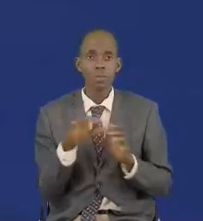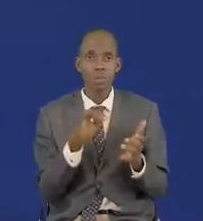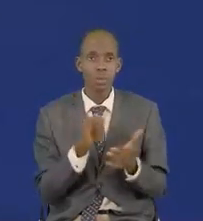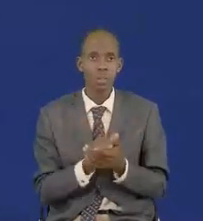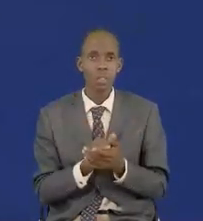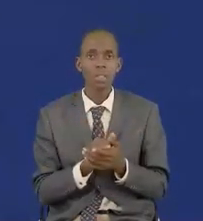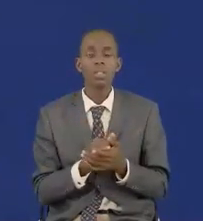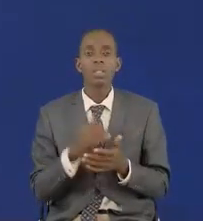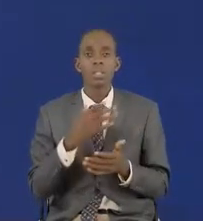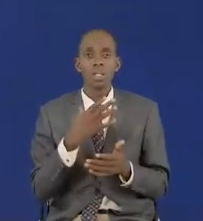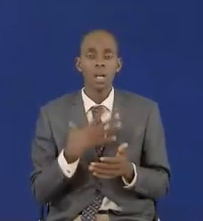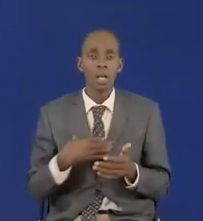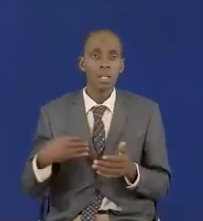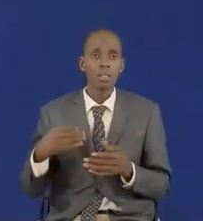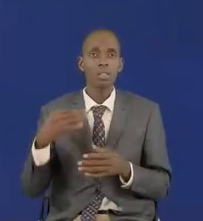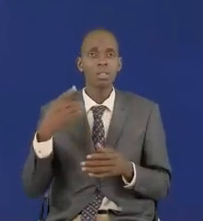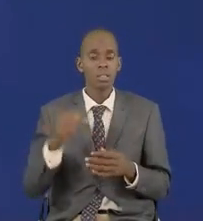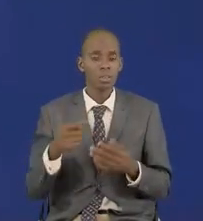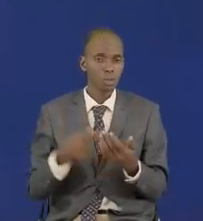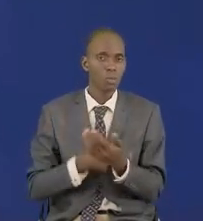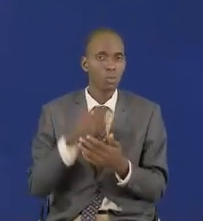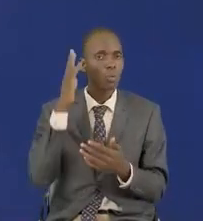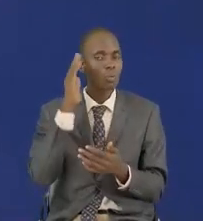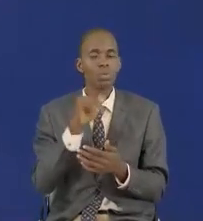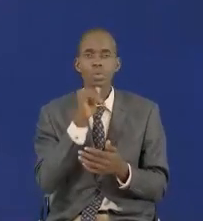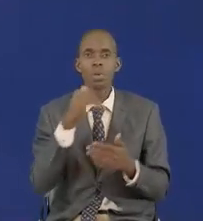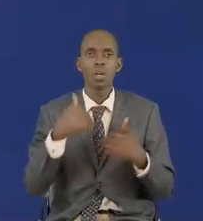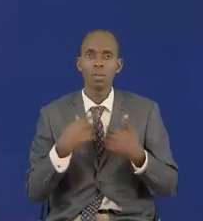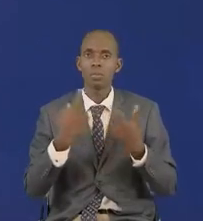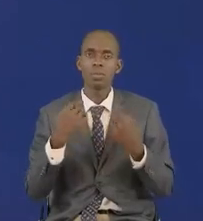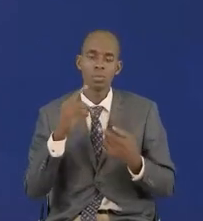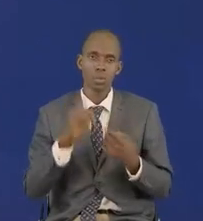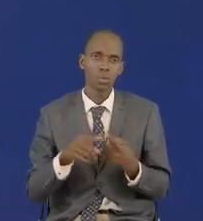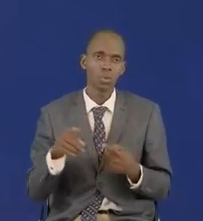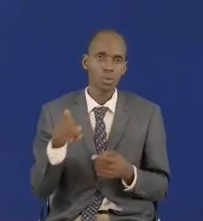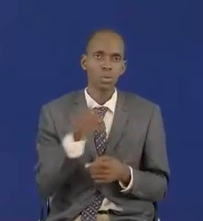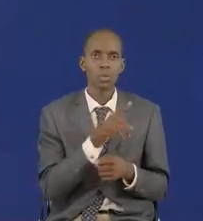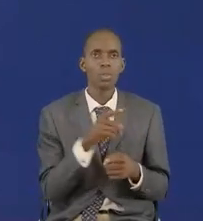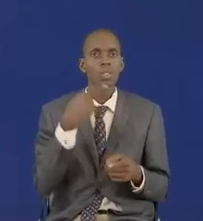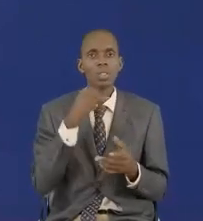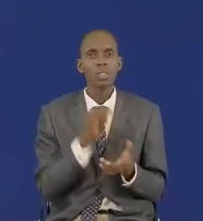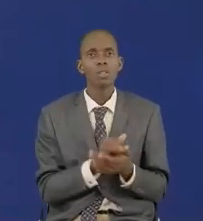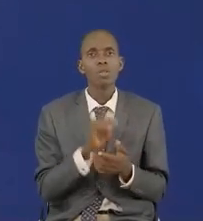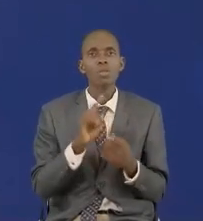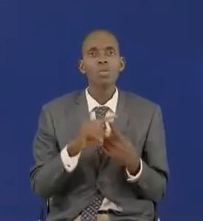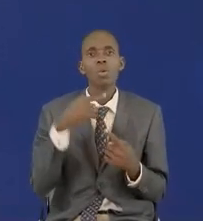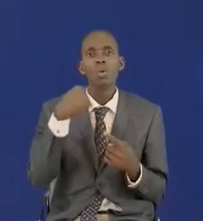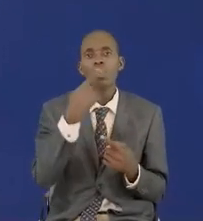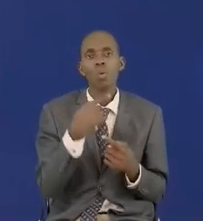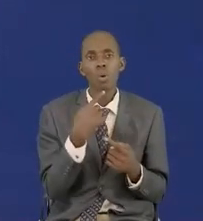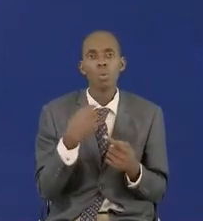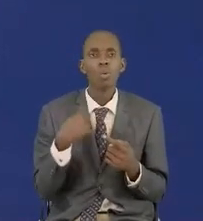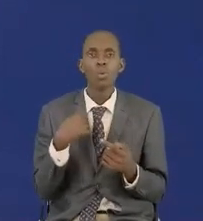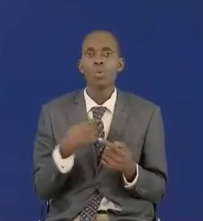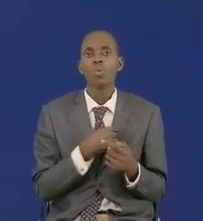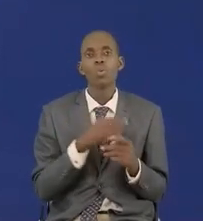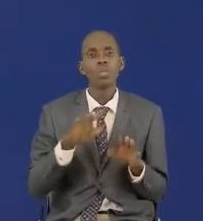si Paul n'a pas fait cela l'Évangile ne pouvait pas venir dans sa pureté et dire que